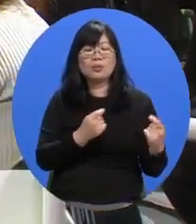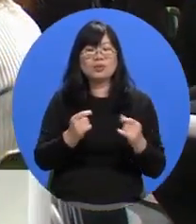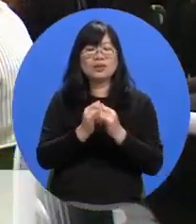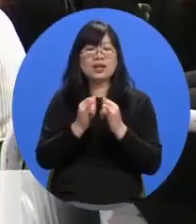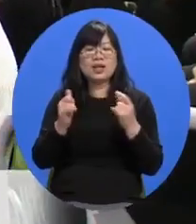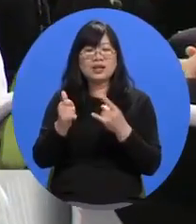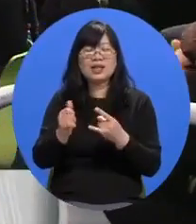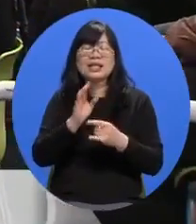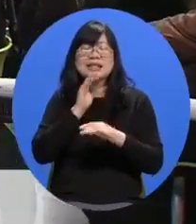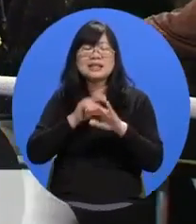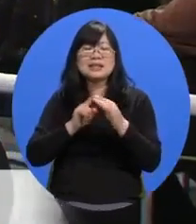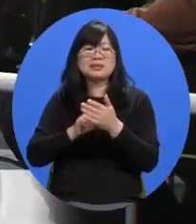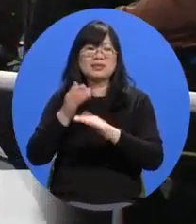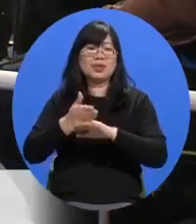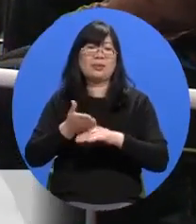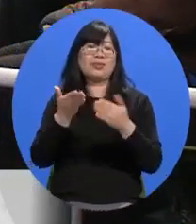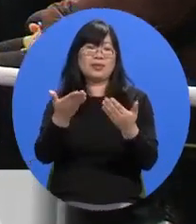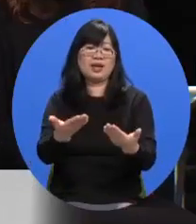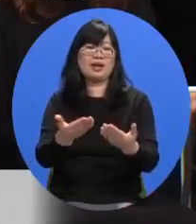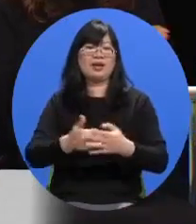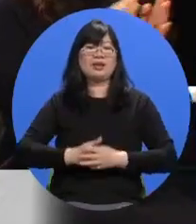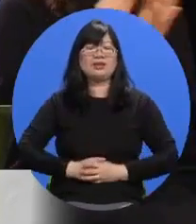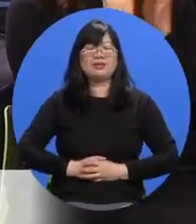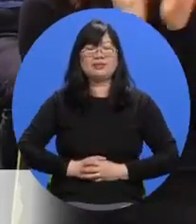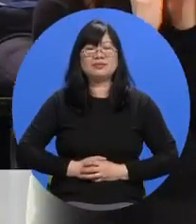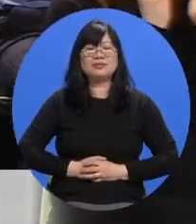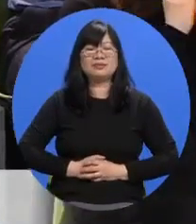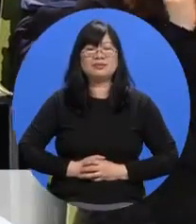분들께 진심으로 감사드립니다. 여러분 고맙습니다.